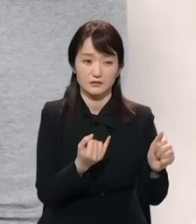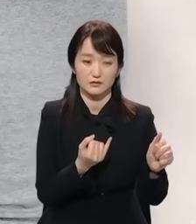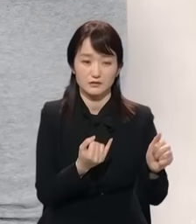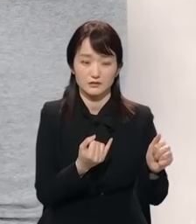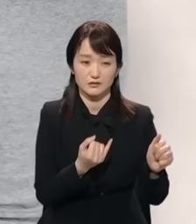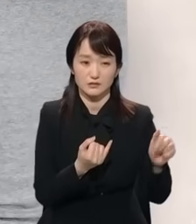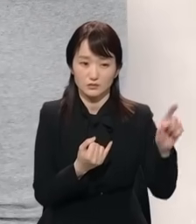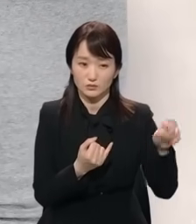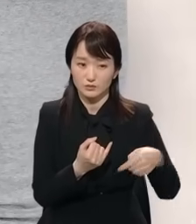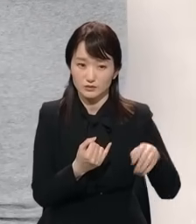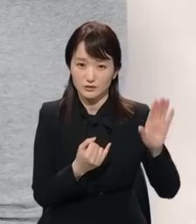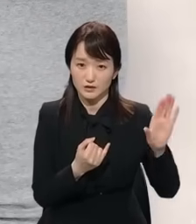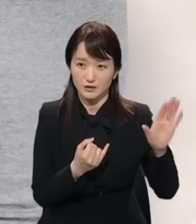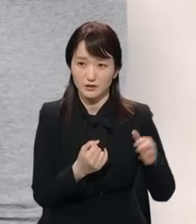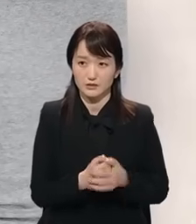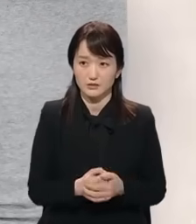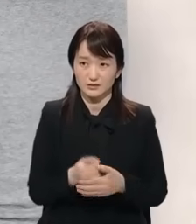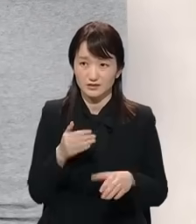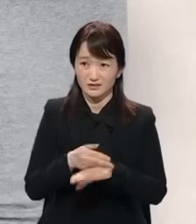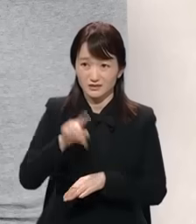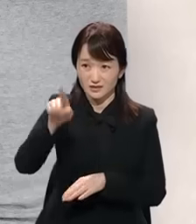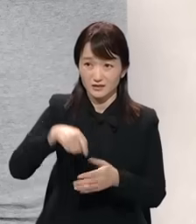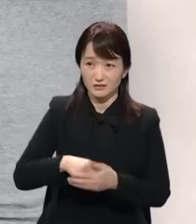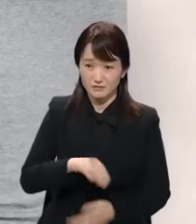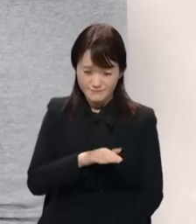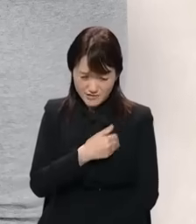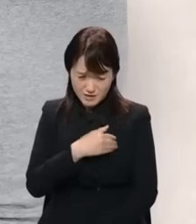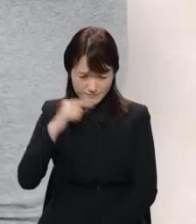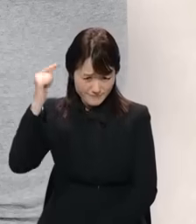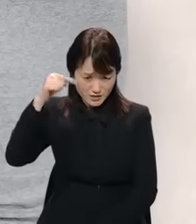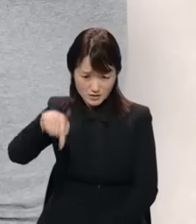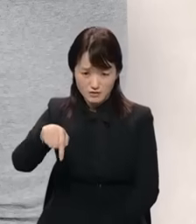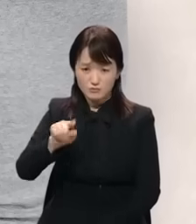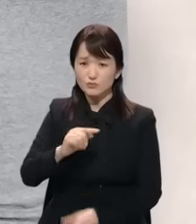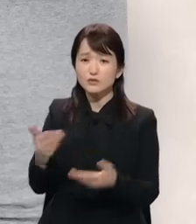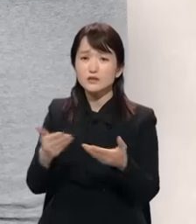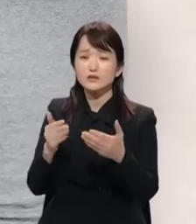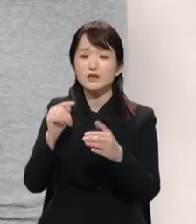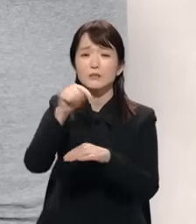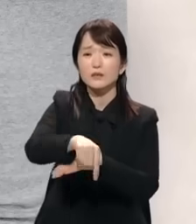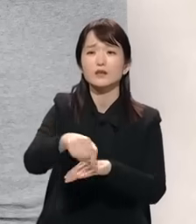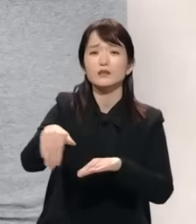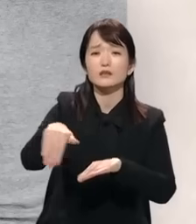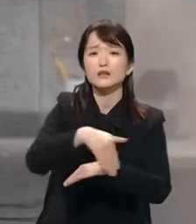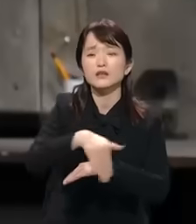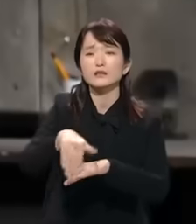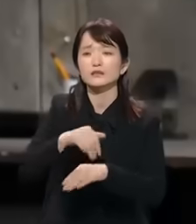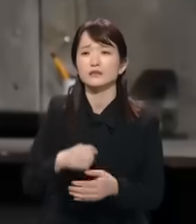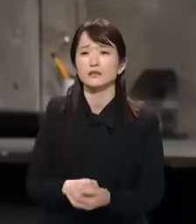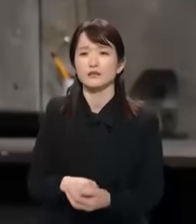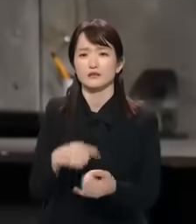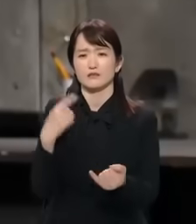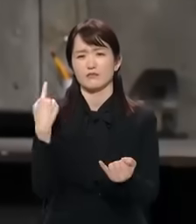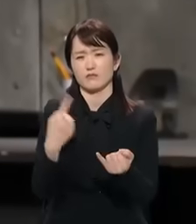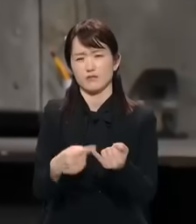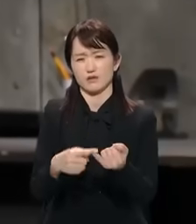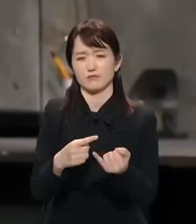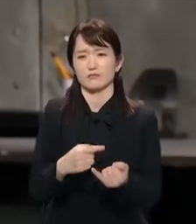혹시 바람 피우냐 미친 x 무슨 지사라고 밖에 돌아다니냐라고 욕설을 했다고 합니다